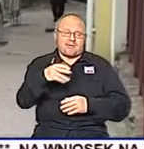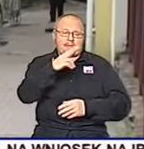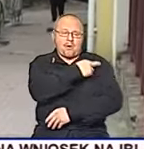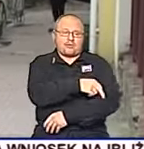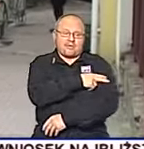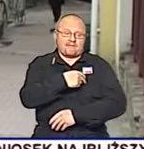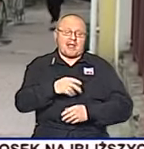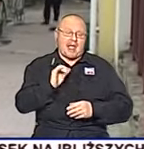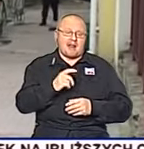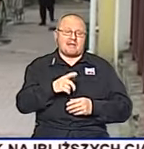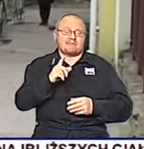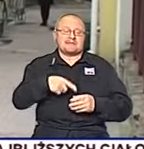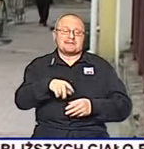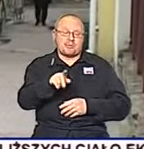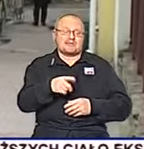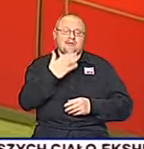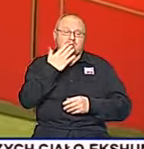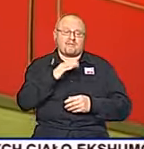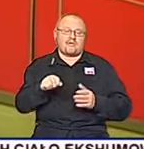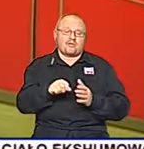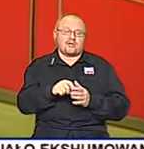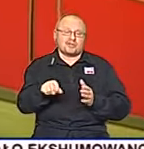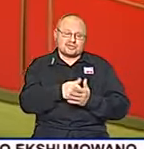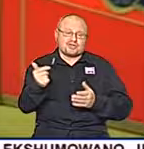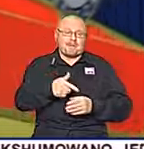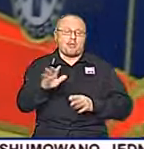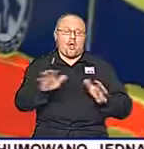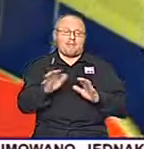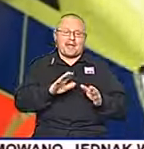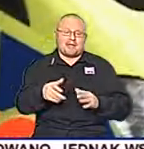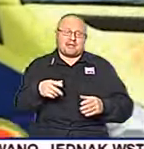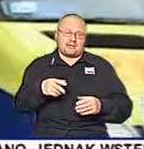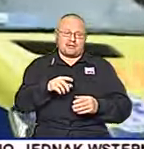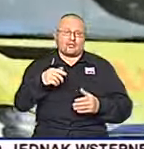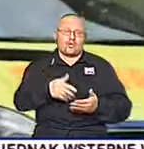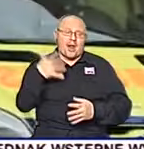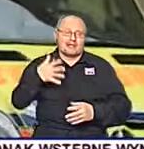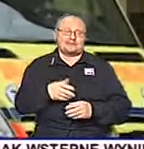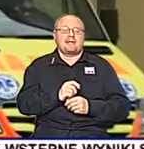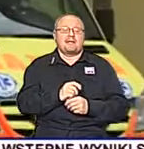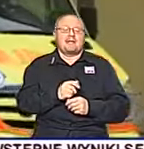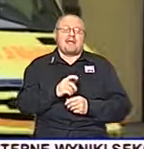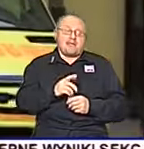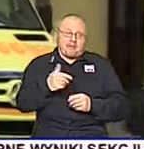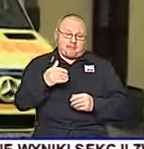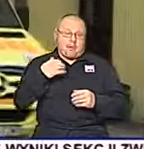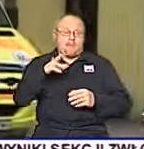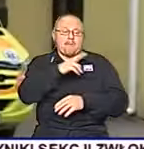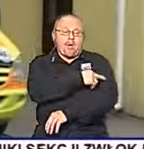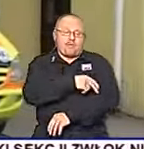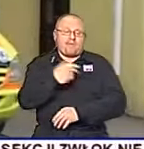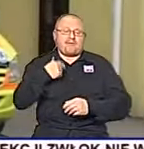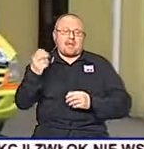Dyspozytor zakwalifikował pacjenta do opieki doraźnej. Miała do niego przyjechać karetka, która była w terenie u innych pacjentów wymagających pomocy w